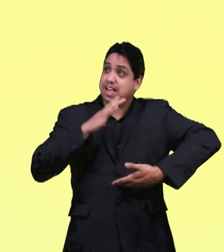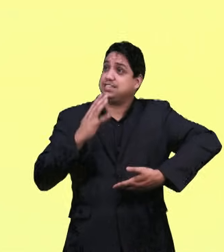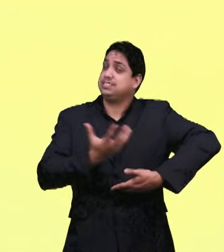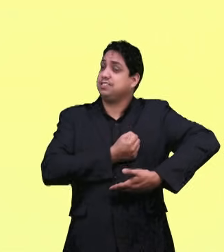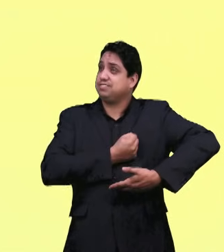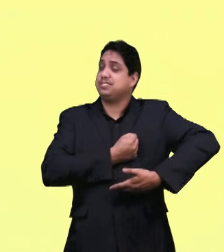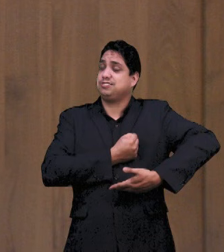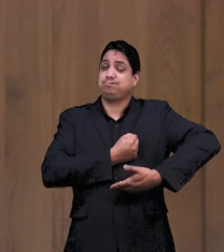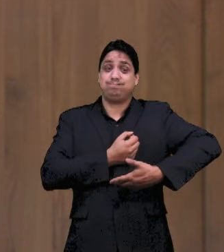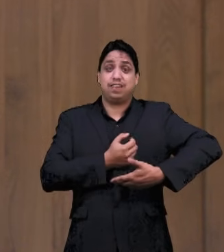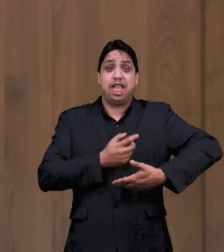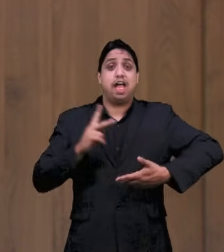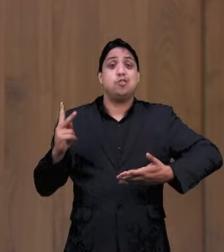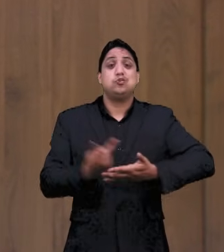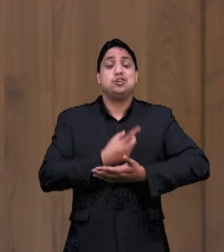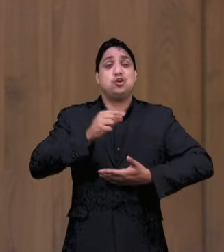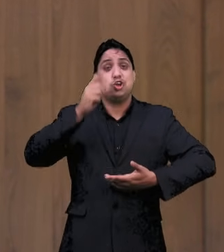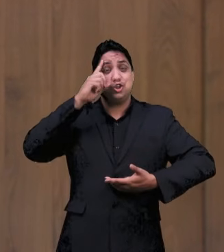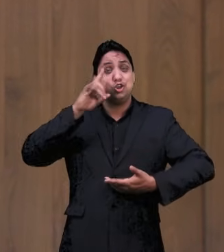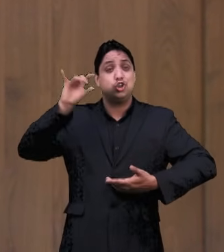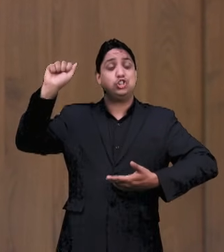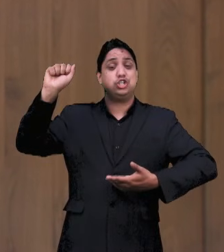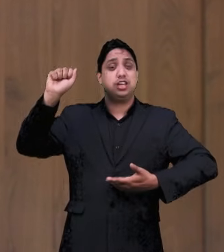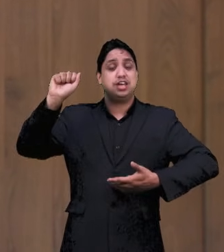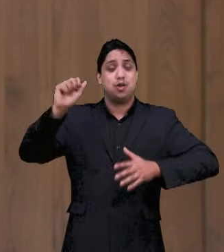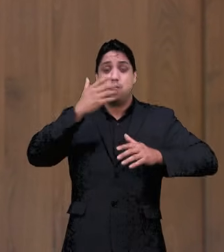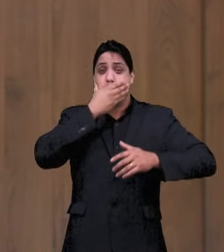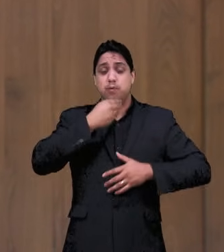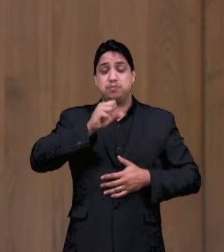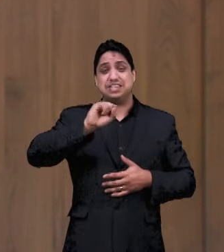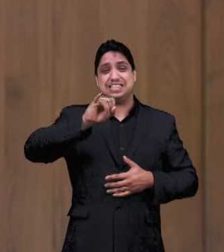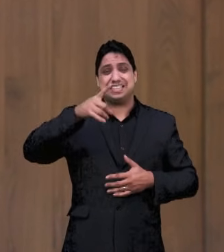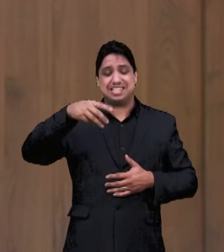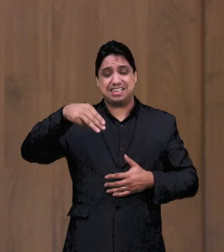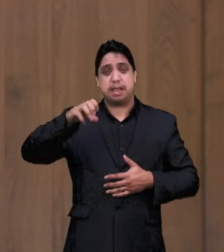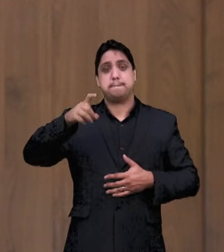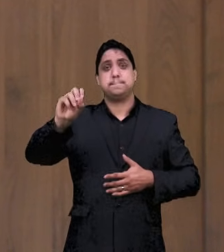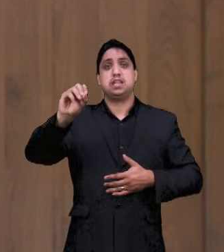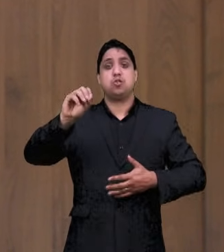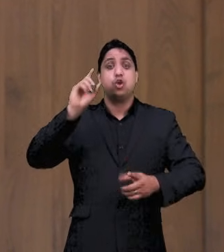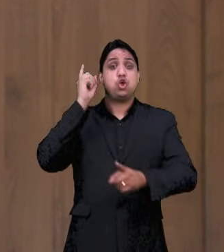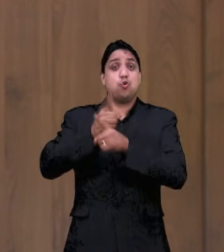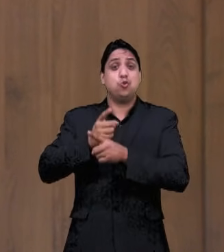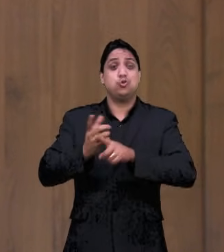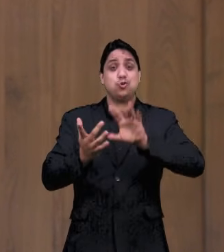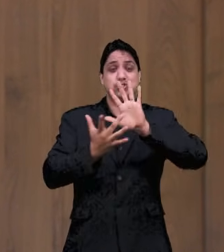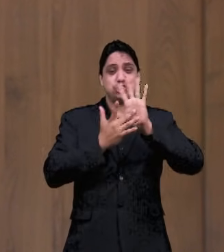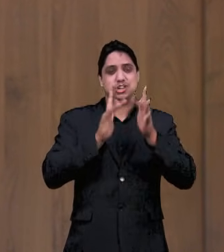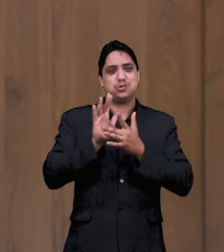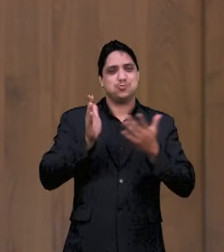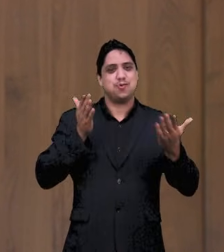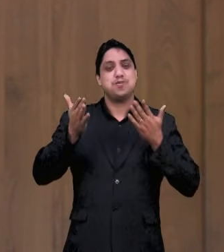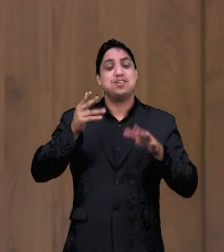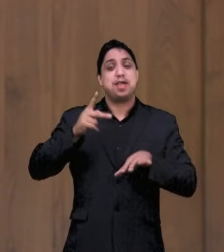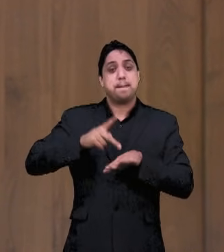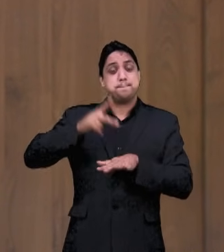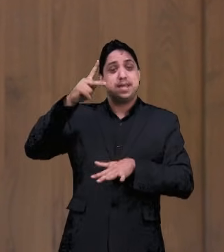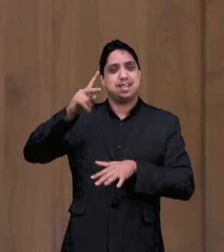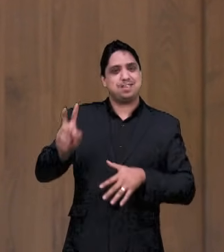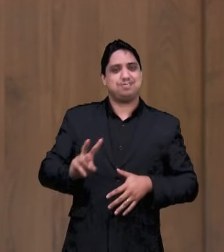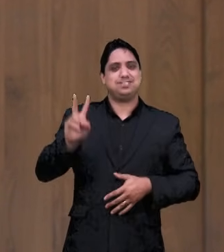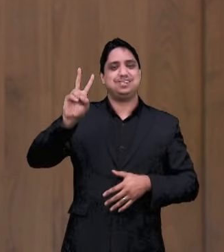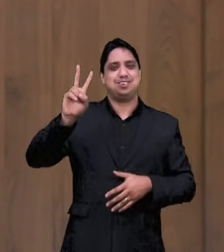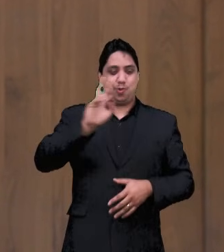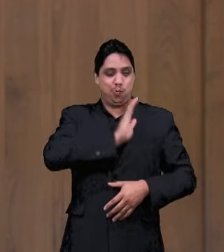salut. Ce jour glorieux, Siméon, il a retrouvé la perle de grand prix, et